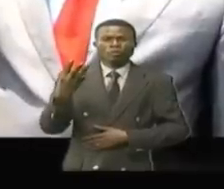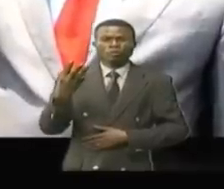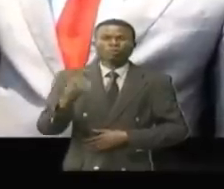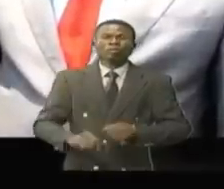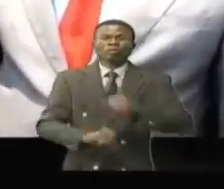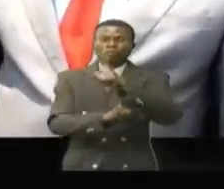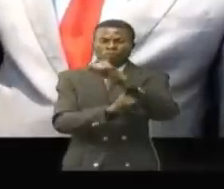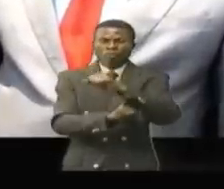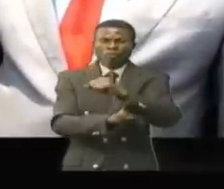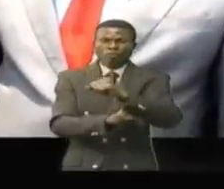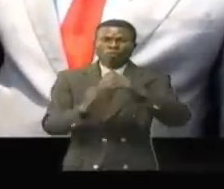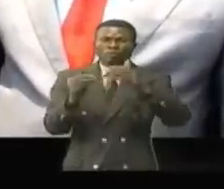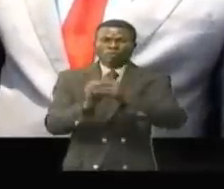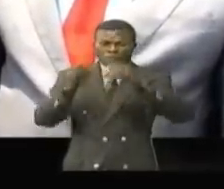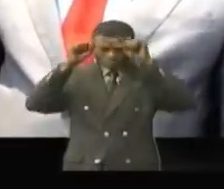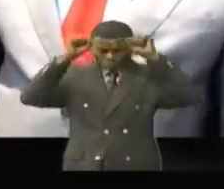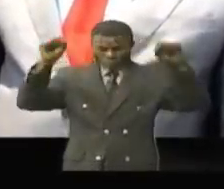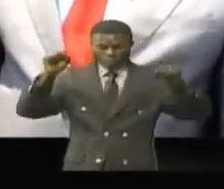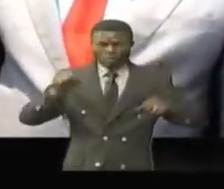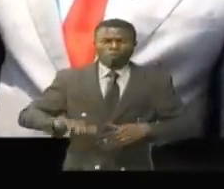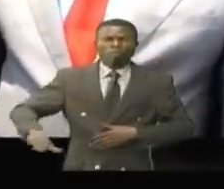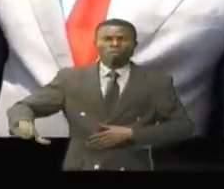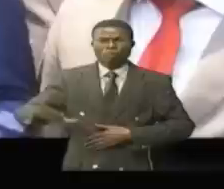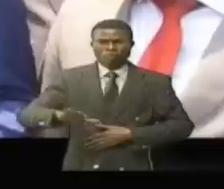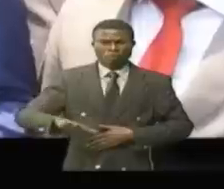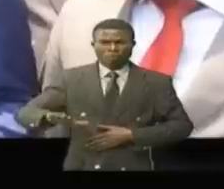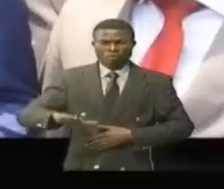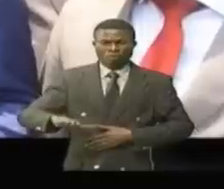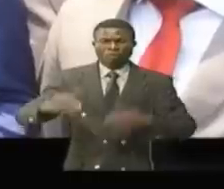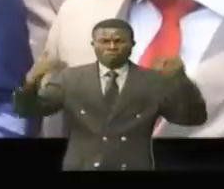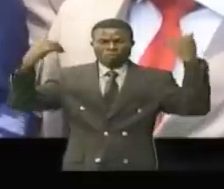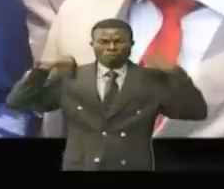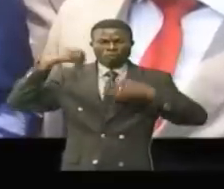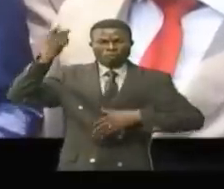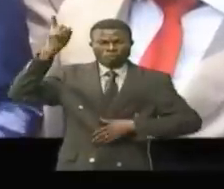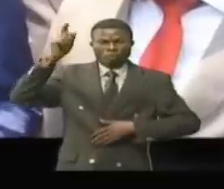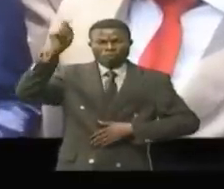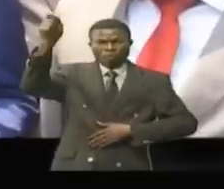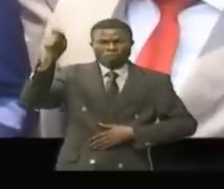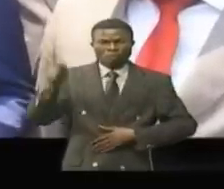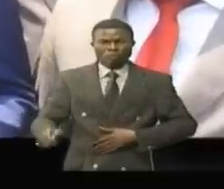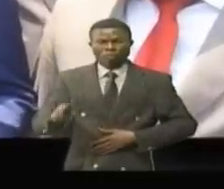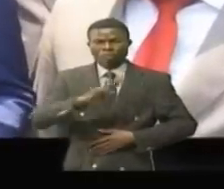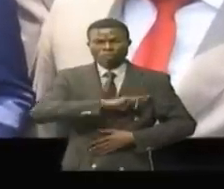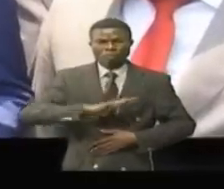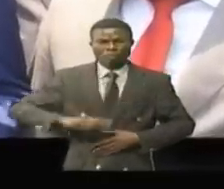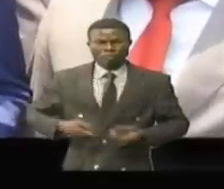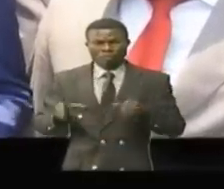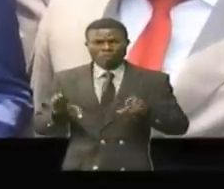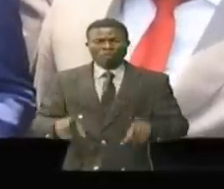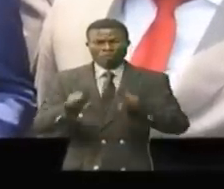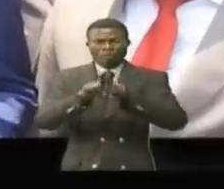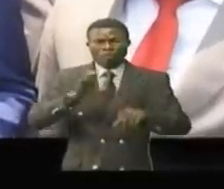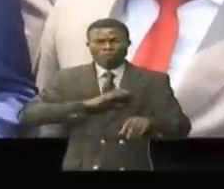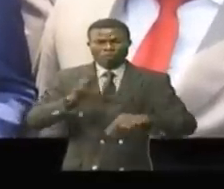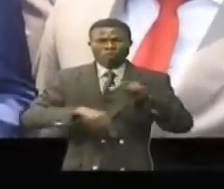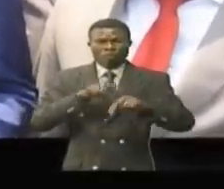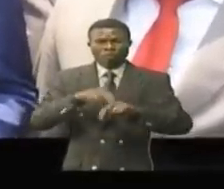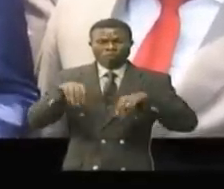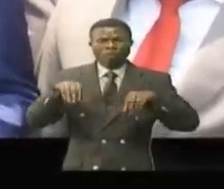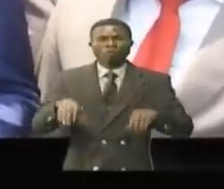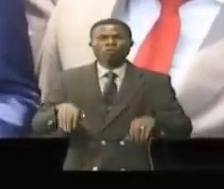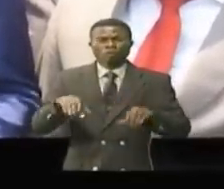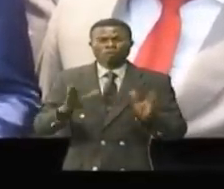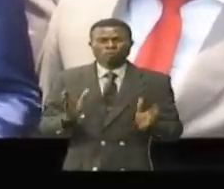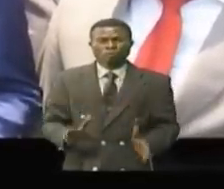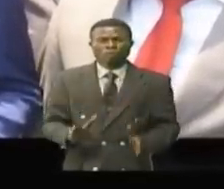Soutenons le président de la République, commandant suprême des forces armées congolaises et de la police nationale congolaise,